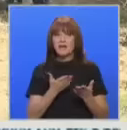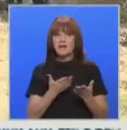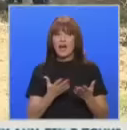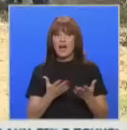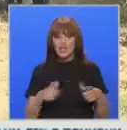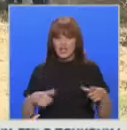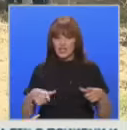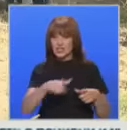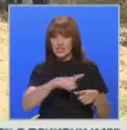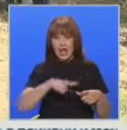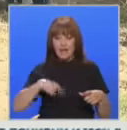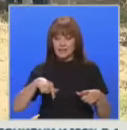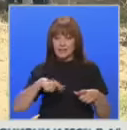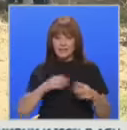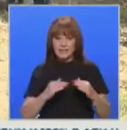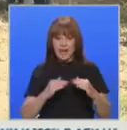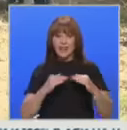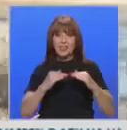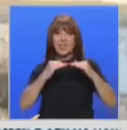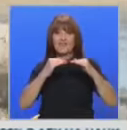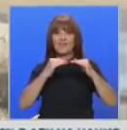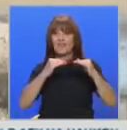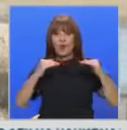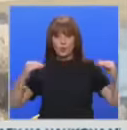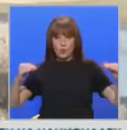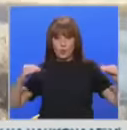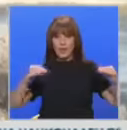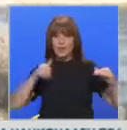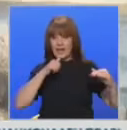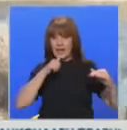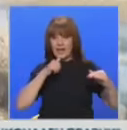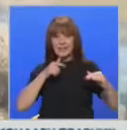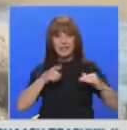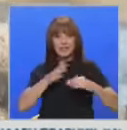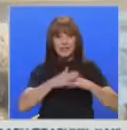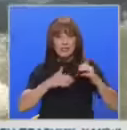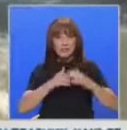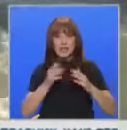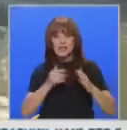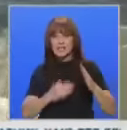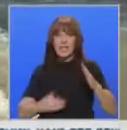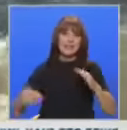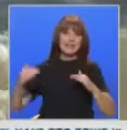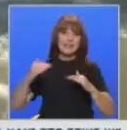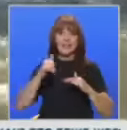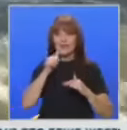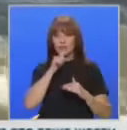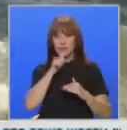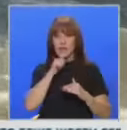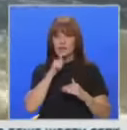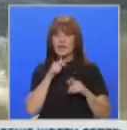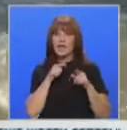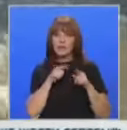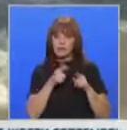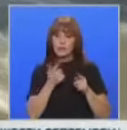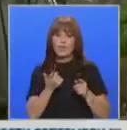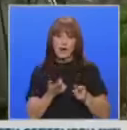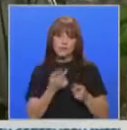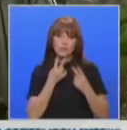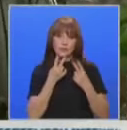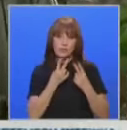шапки, които са оказвали нивото на коритото на реката при строителството, сега са 2 метра над водата. Случаите ви показахме в предаването,